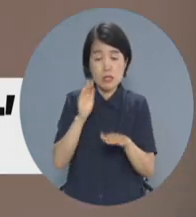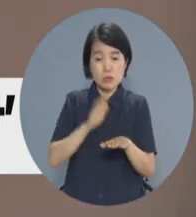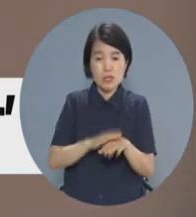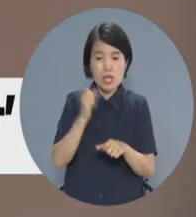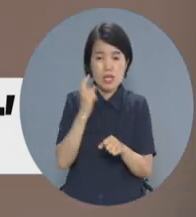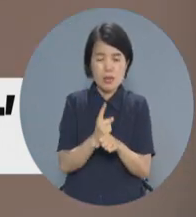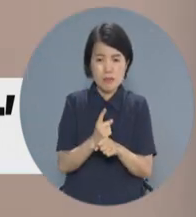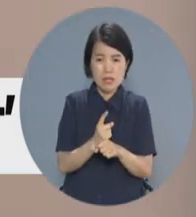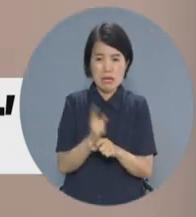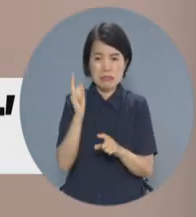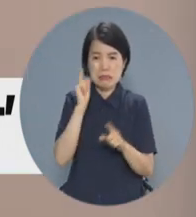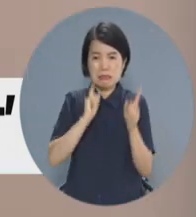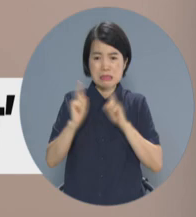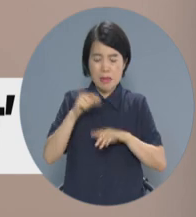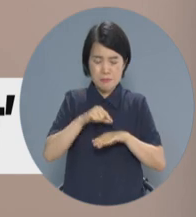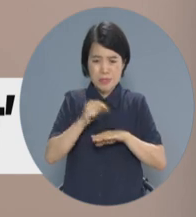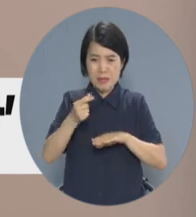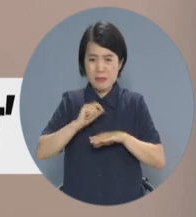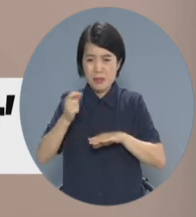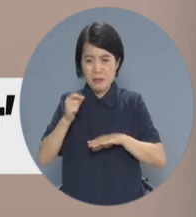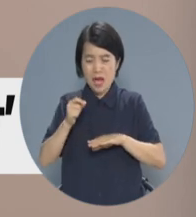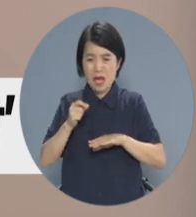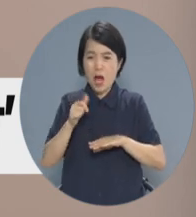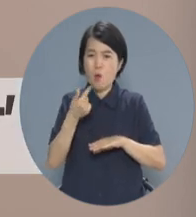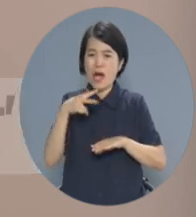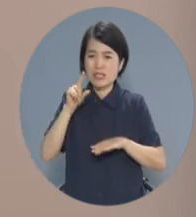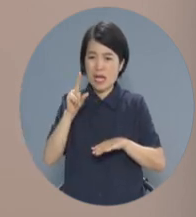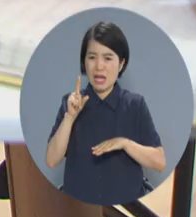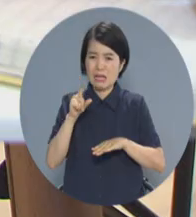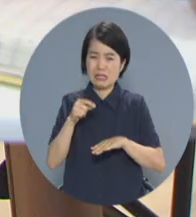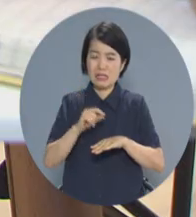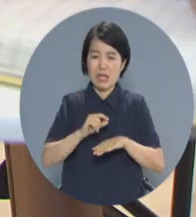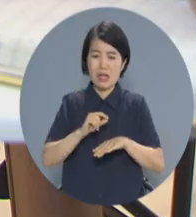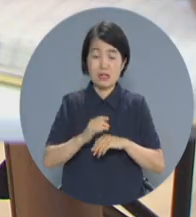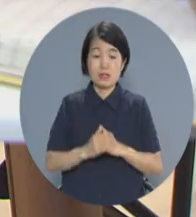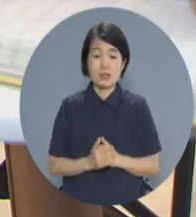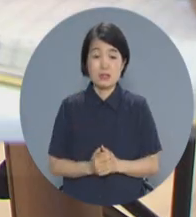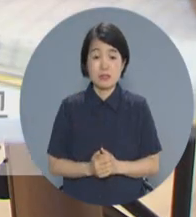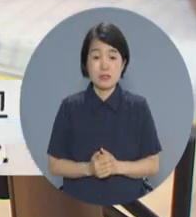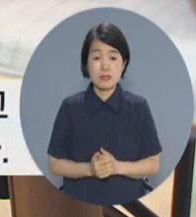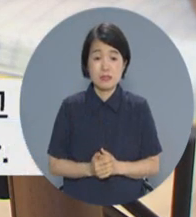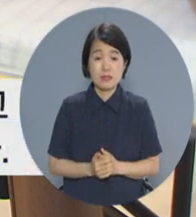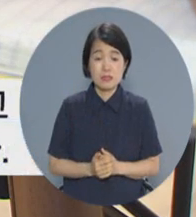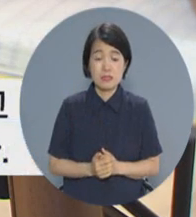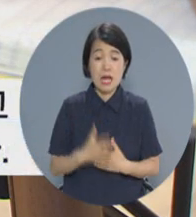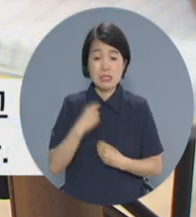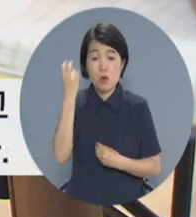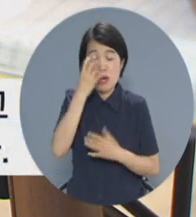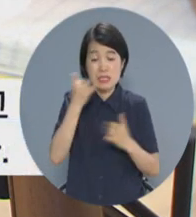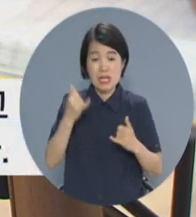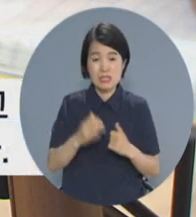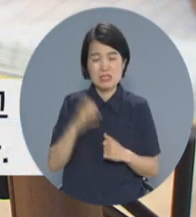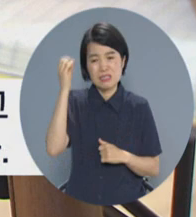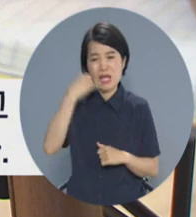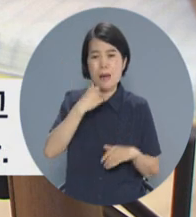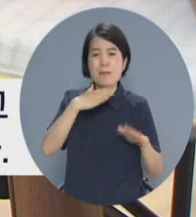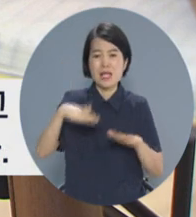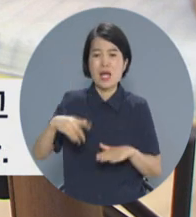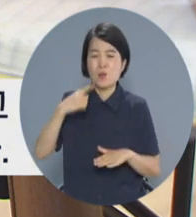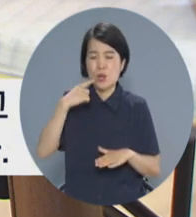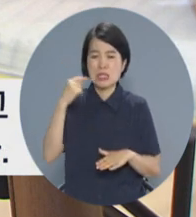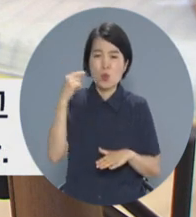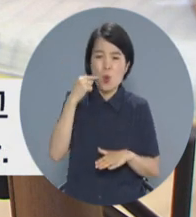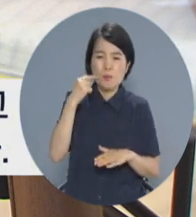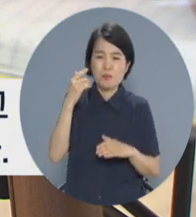이미 이곳저곳이 까지고 화상까지 입은 상태였습니다. 이제 안전관리자든 그냥 바닷물이다.